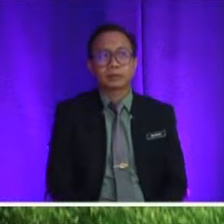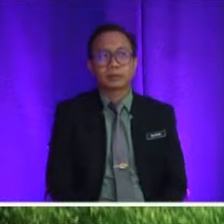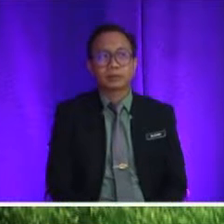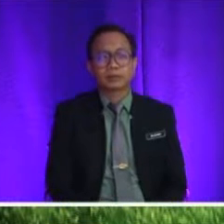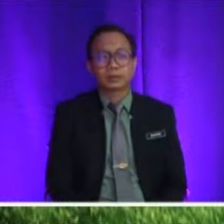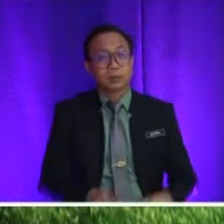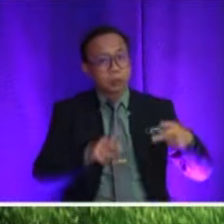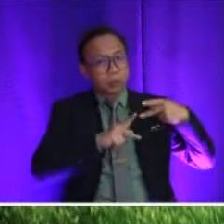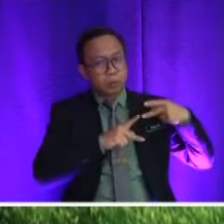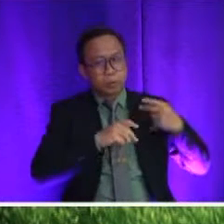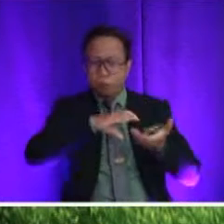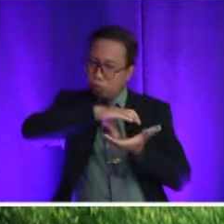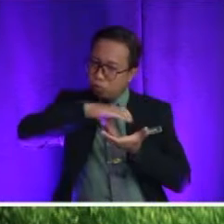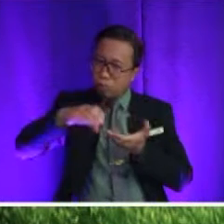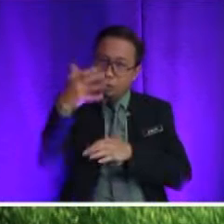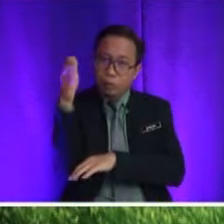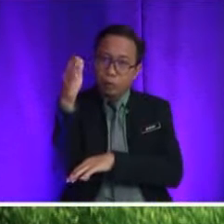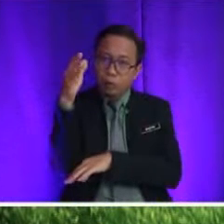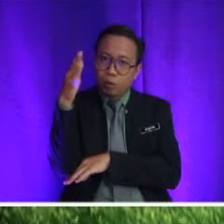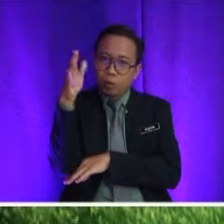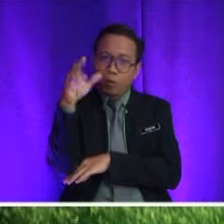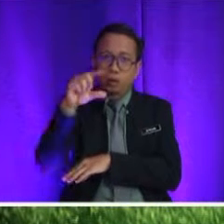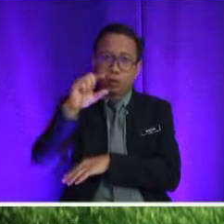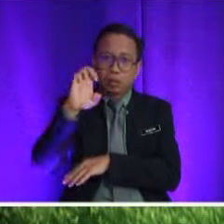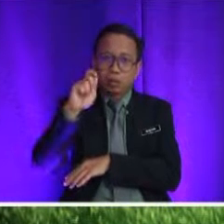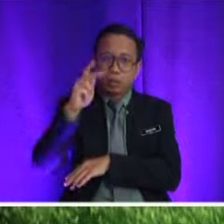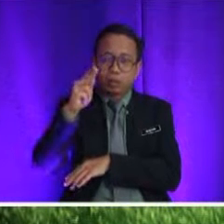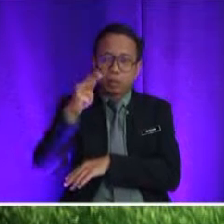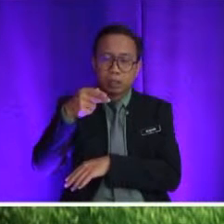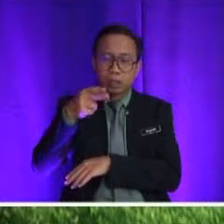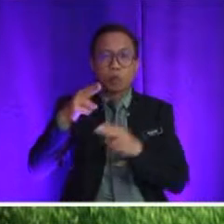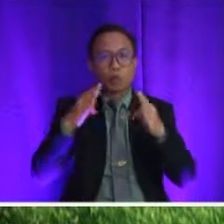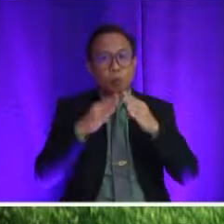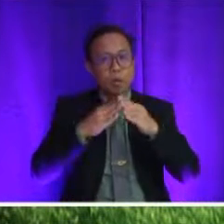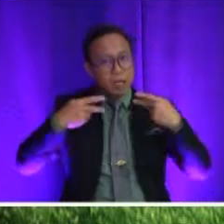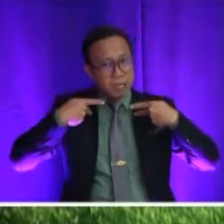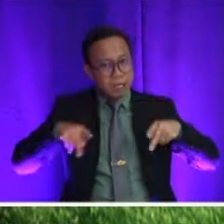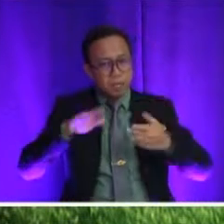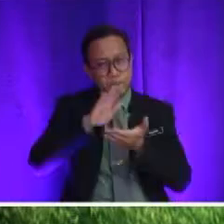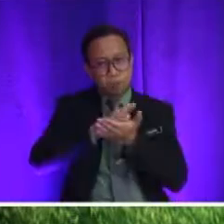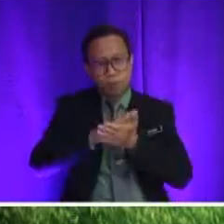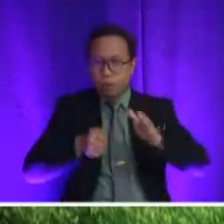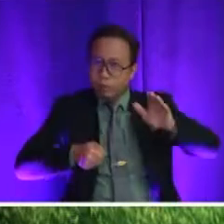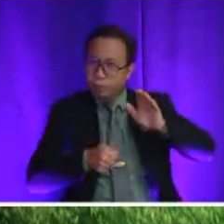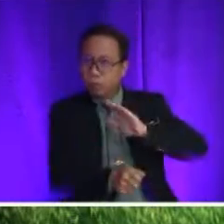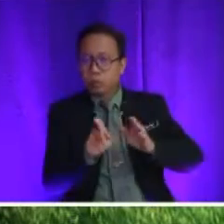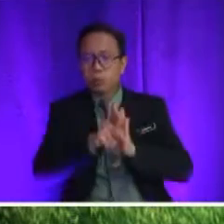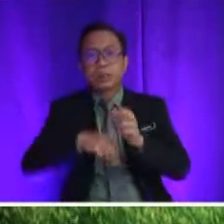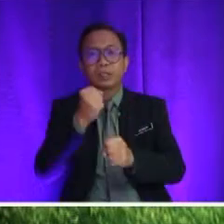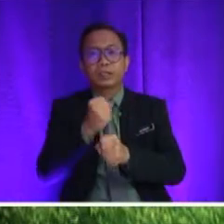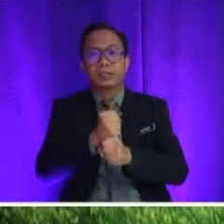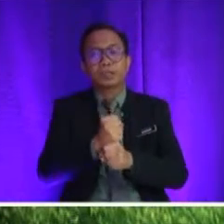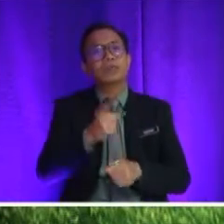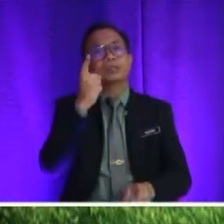komunis merosakkan pokok berita Cina SP rumah kongsi kedai sekolah dan membunuh pekerja Oke